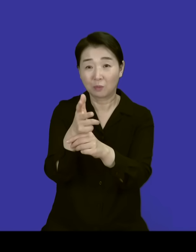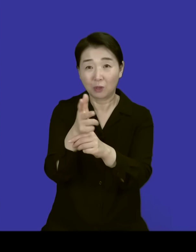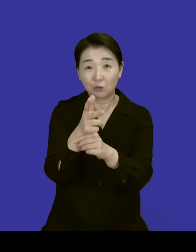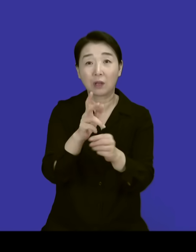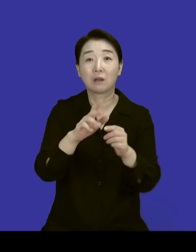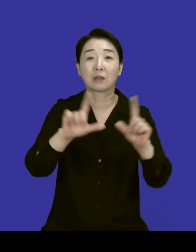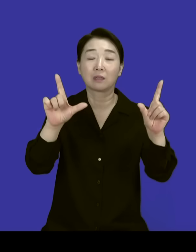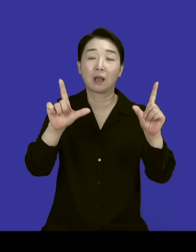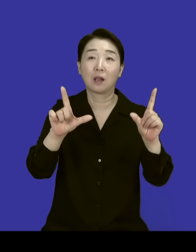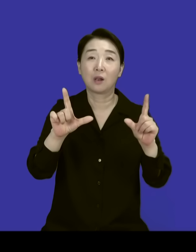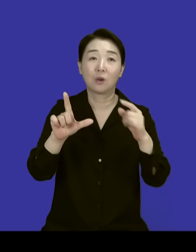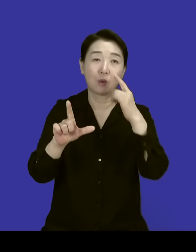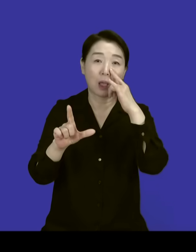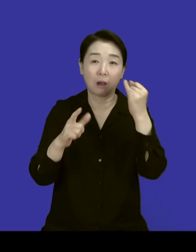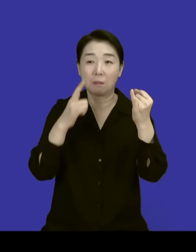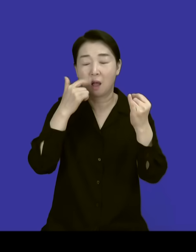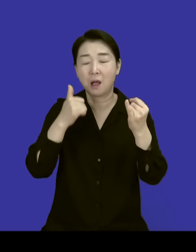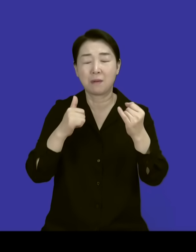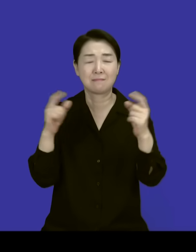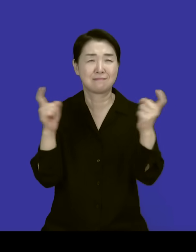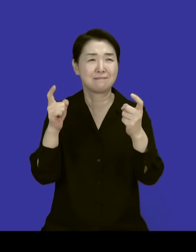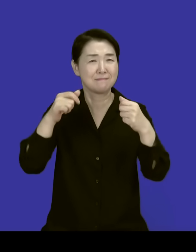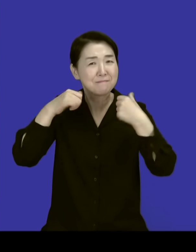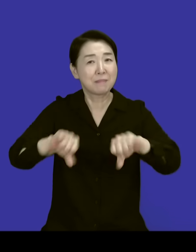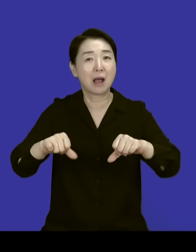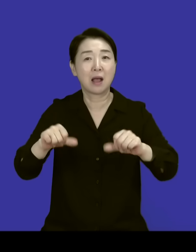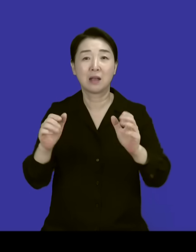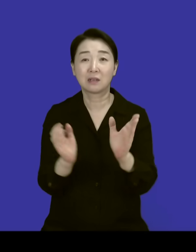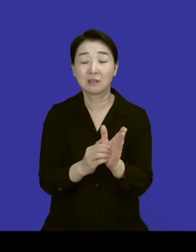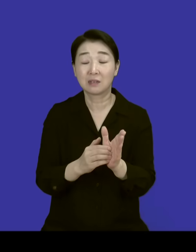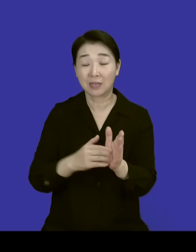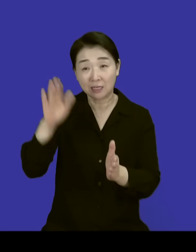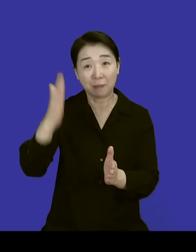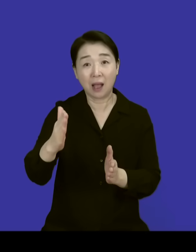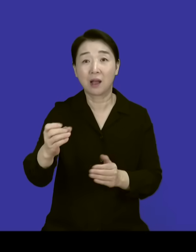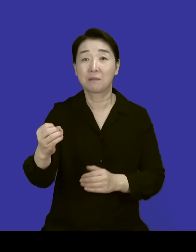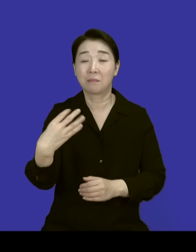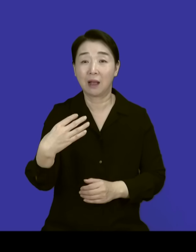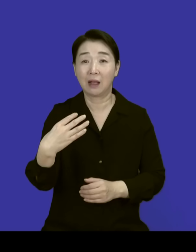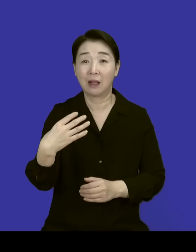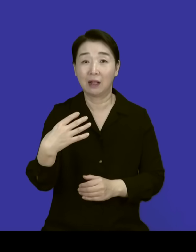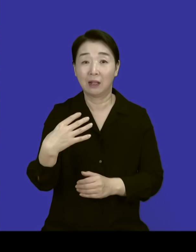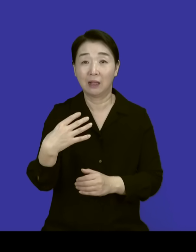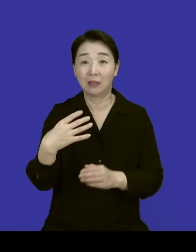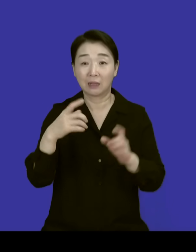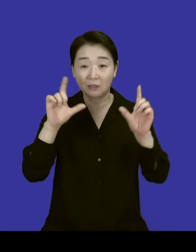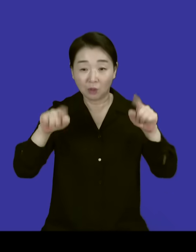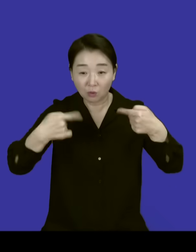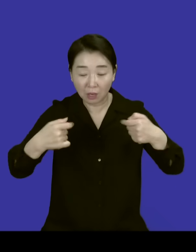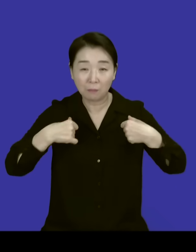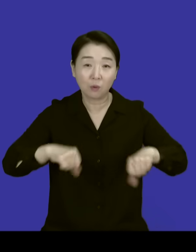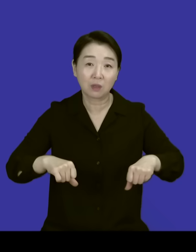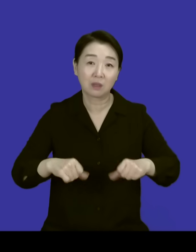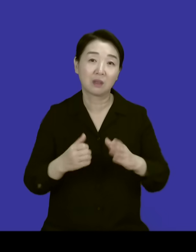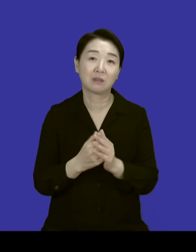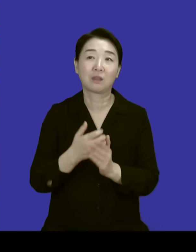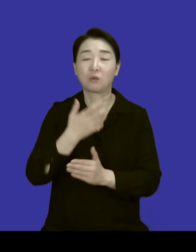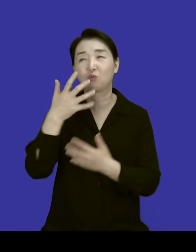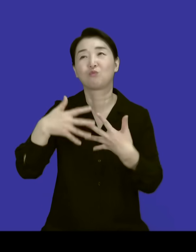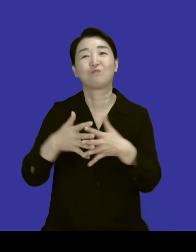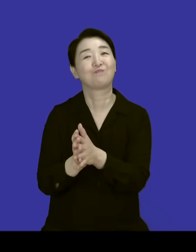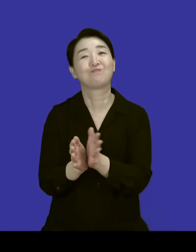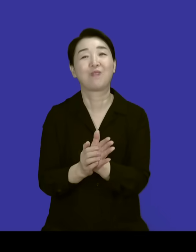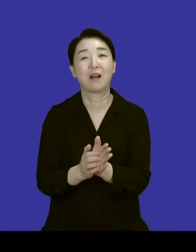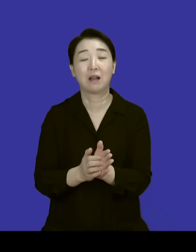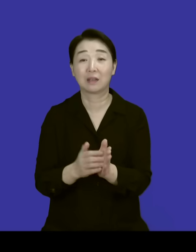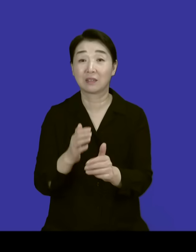날 정도로 부서지면서 못 가게 하셔가지고 제 첫 주연작을 못 하게 돼서 저도 그때 꿈을 접었거든요. 비슷하네요. 그러니까 그 당시